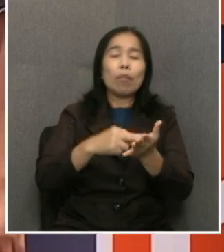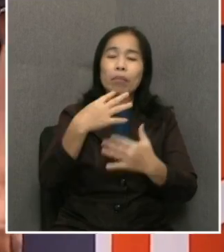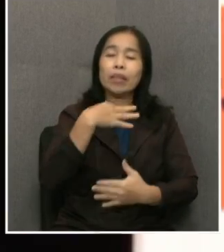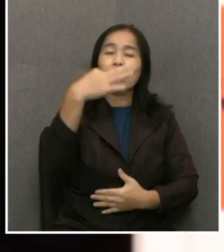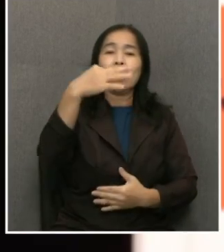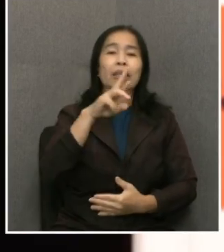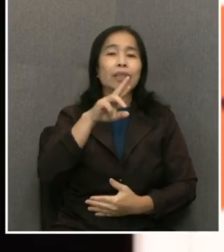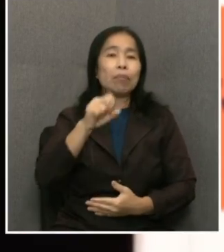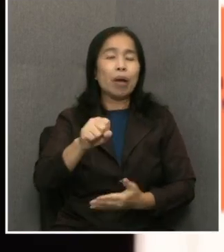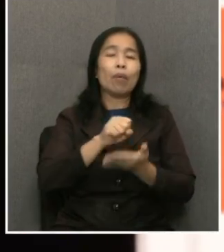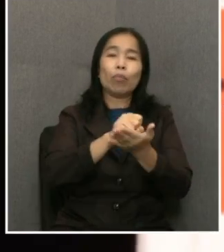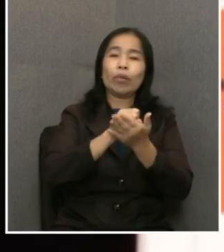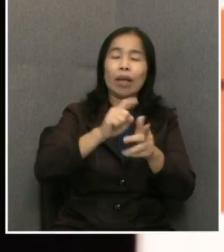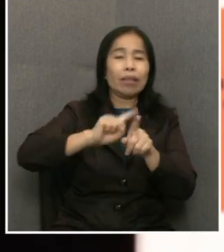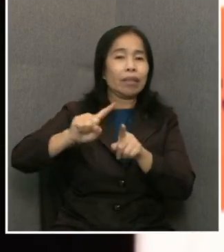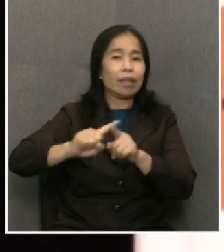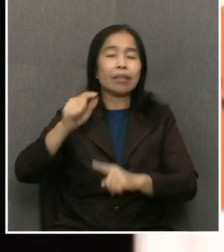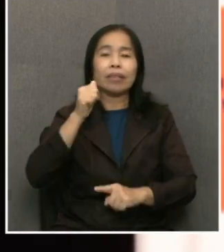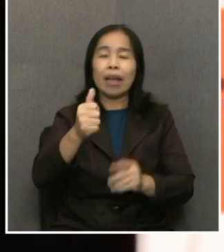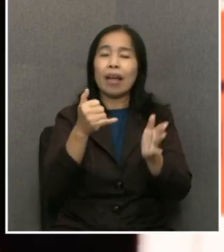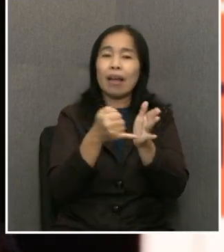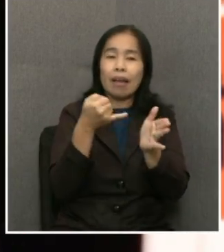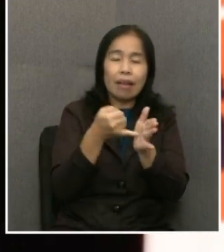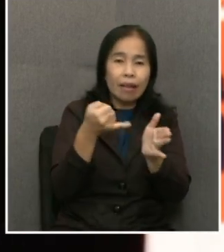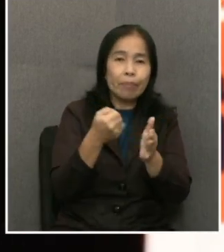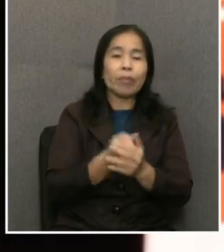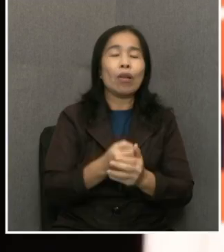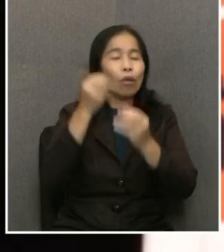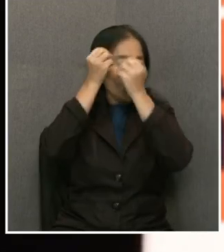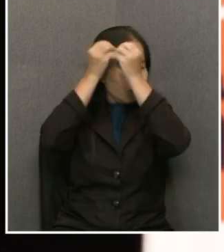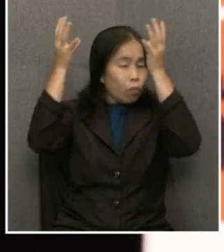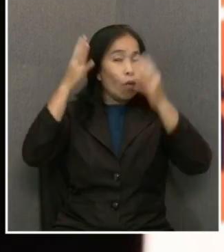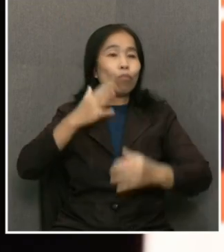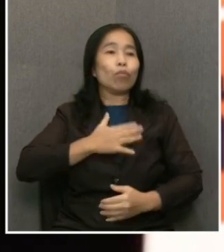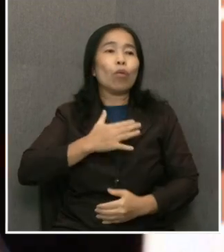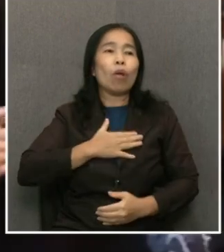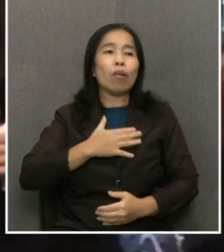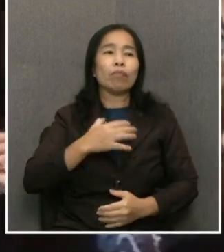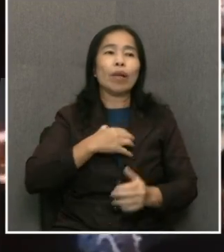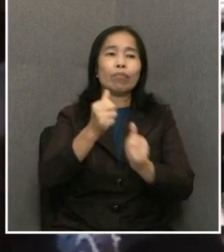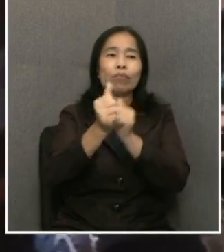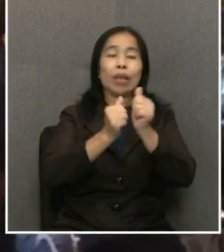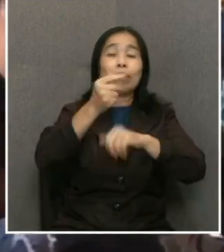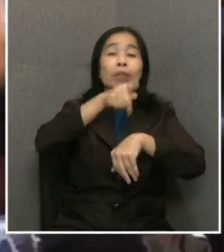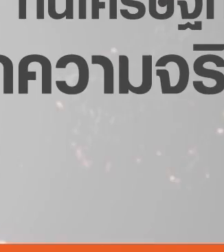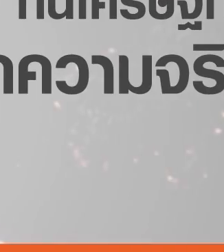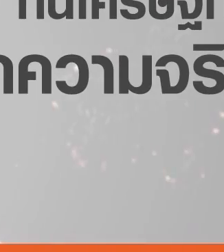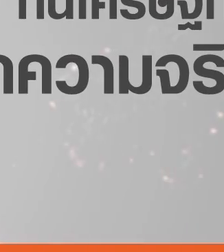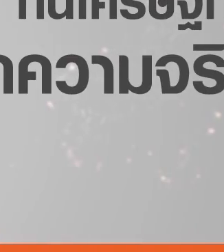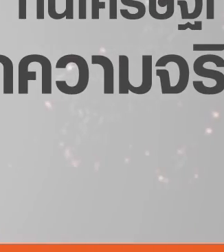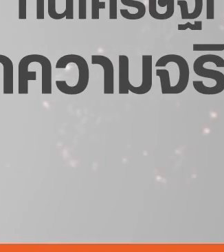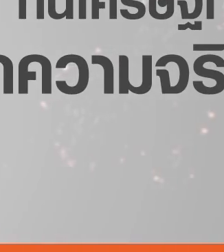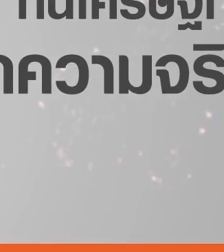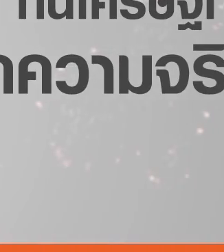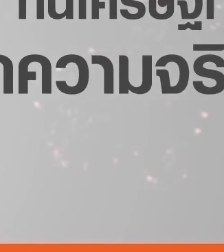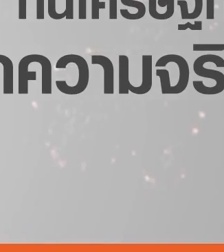ทุกบริการอย่างสะดวกนะครับอันนี้ก็ถือได้ว่าเป็นวิสัยทัศน์ของแคนดิเดตประธานสภาจากก้าวไกลนั่นเองครับ ค่ะ ขอ